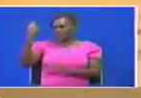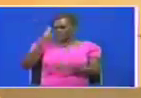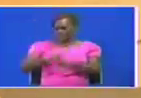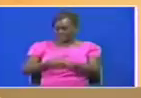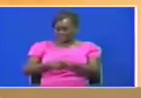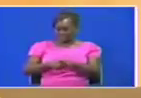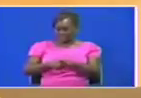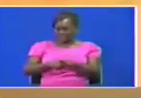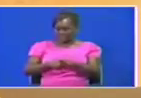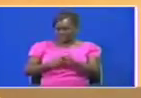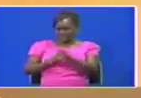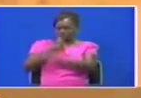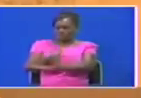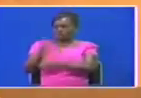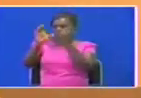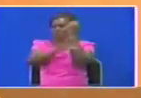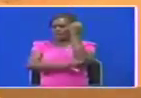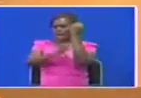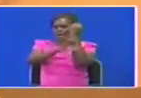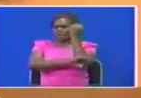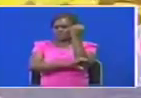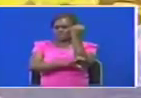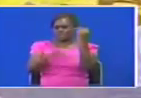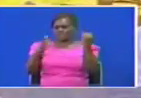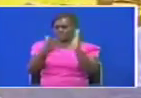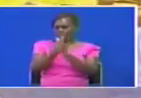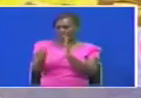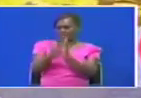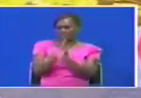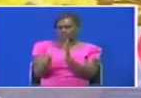katika ulingo wa mbio za nyika kwenye kitengo cha walio na uzoefu.